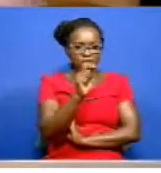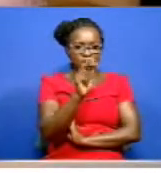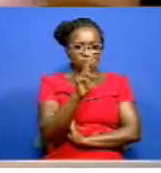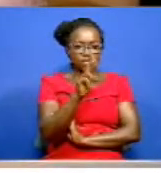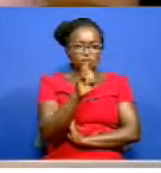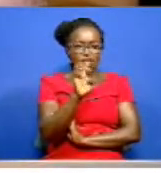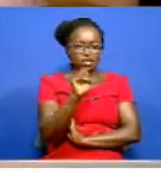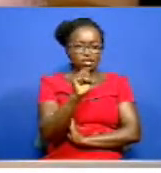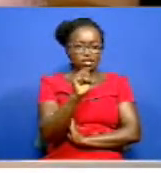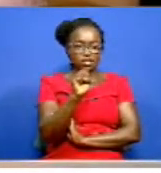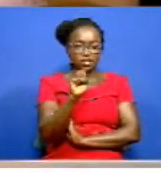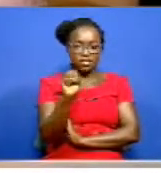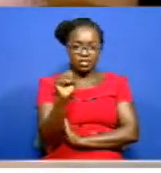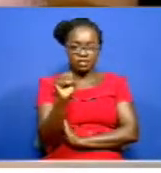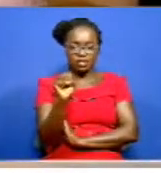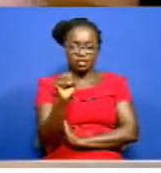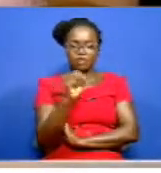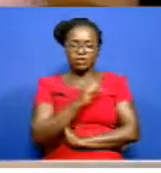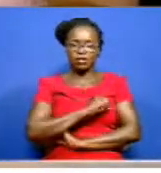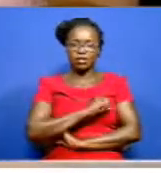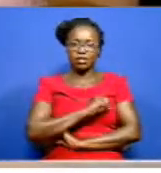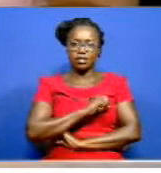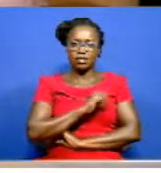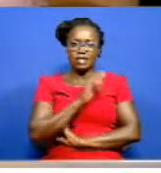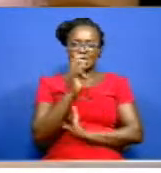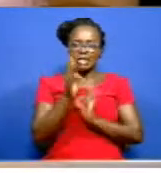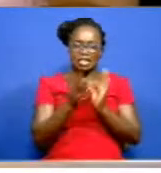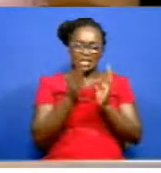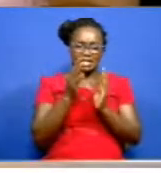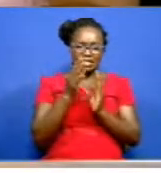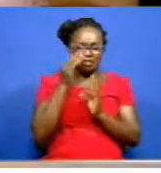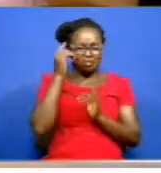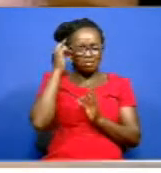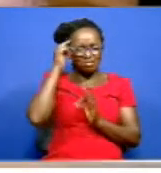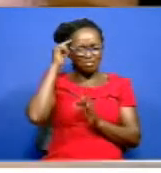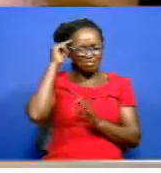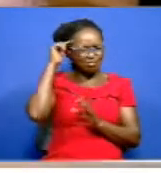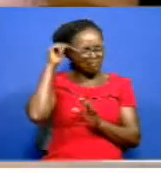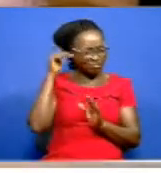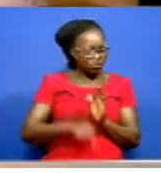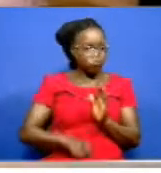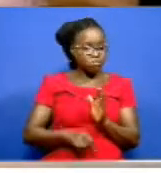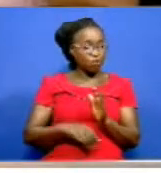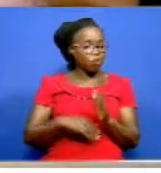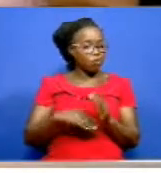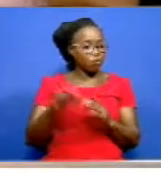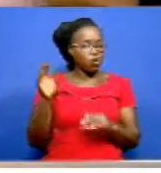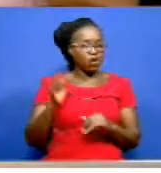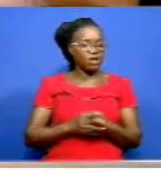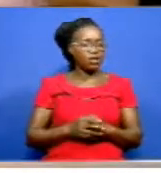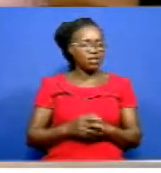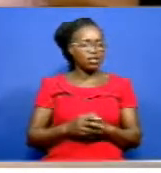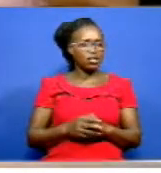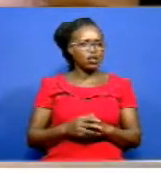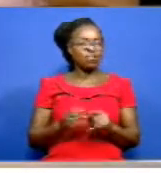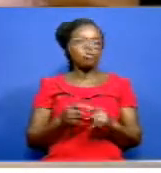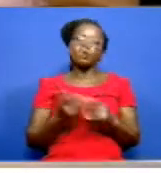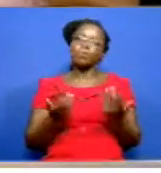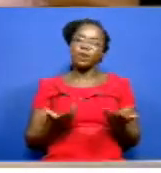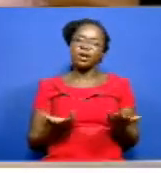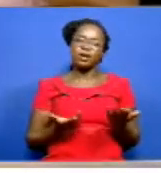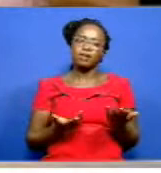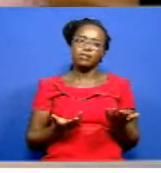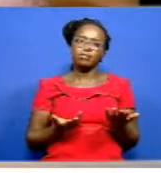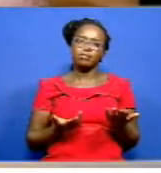kwa Kiswahili, ama mtu ana mawazo kupita kiasi. Je, sasa stress inatokea wapi? Maana tushazungumzia depression